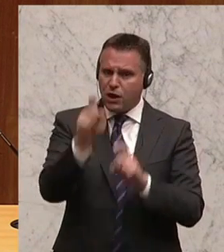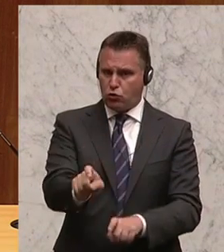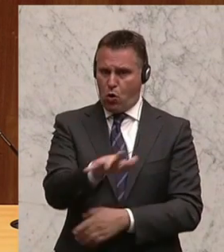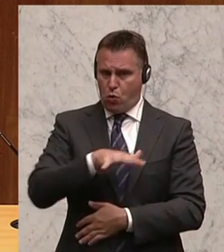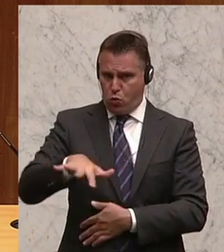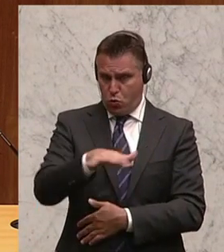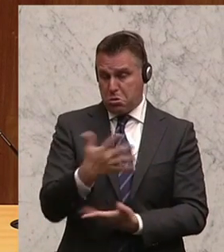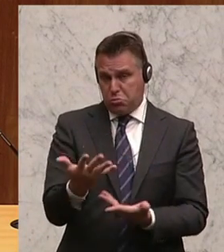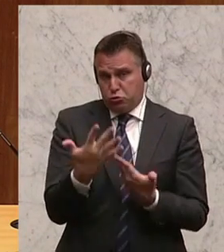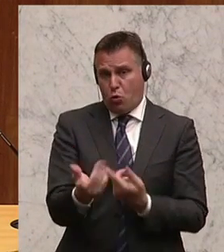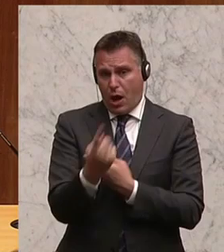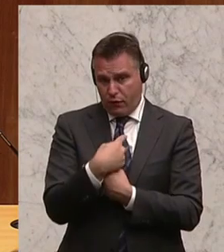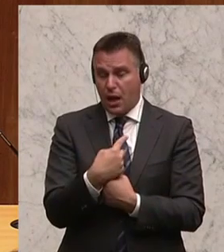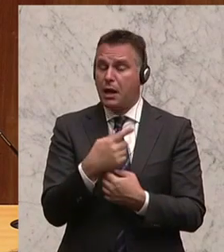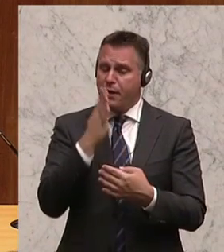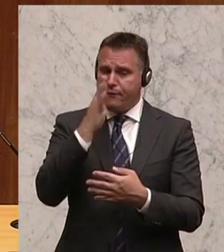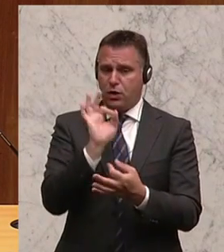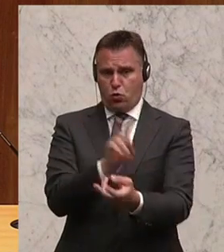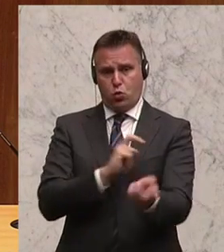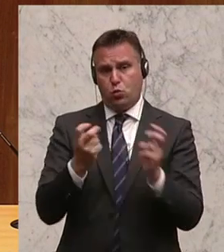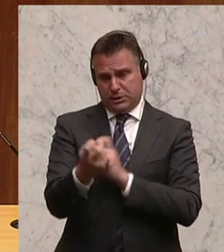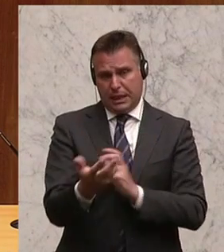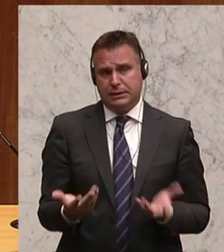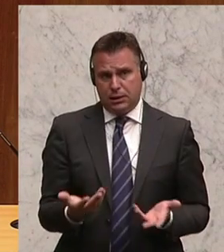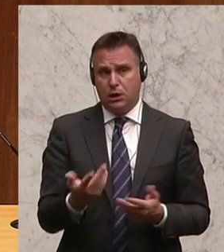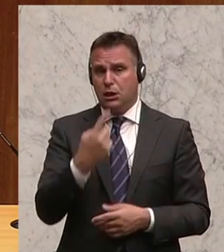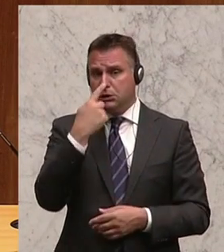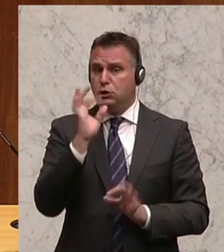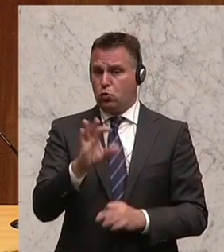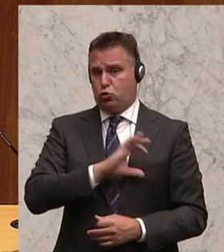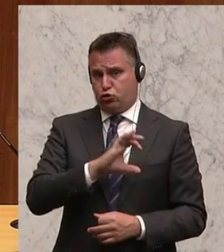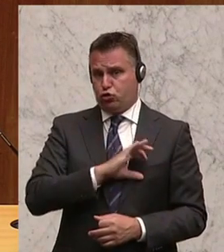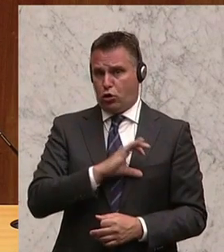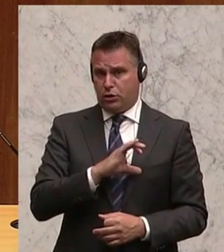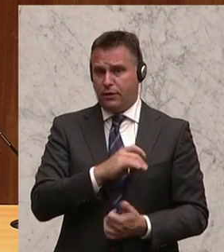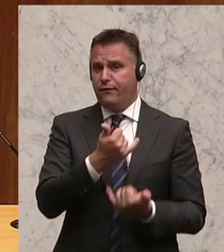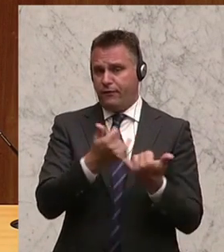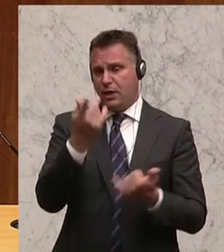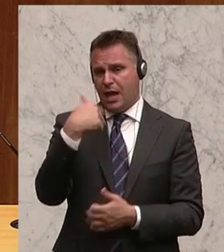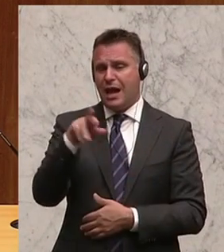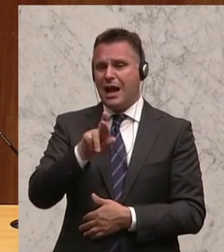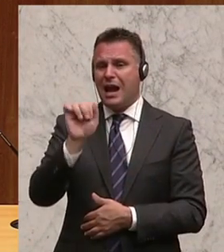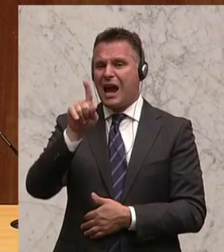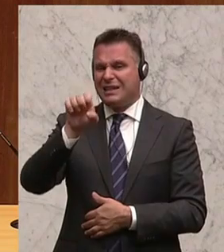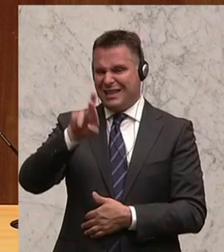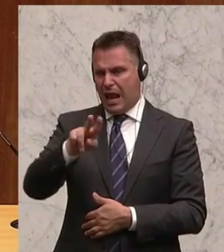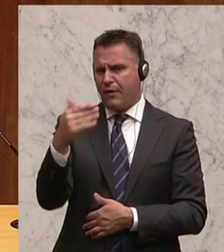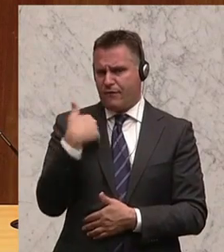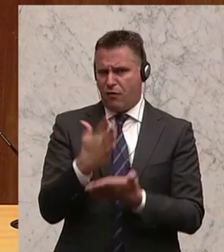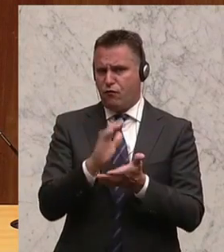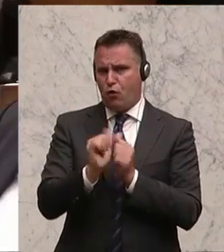die Umsetzung gelingen wird. Sehen wir es als Chance, wie Erwin Rasinger es formuliert hat. Herzlichen Dank.